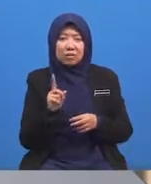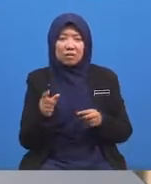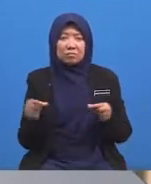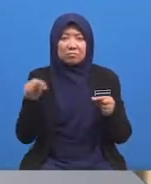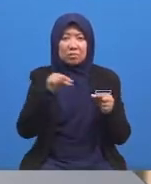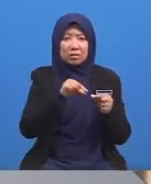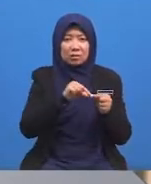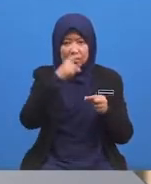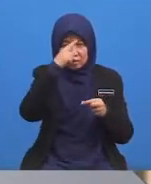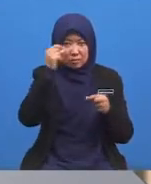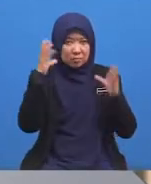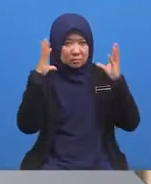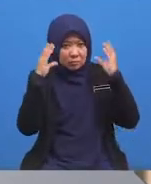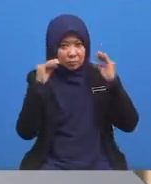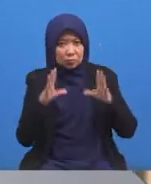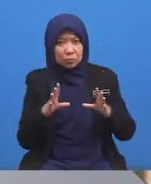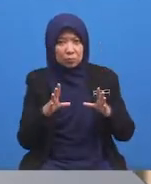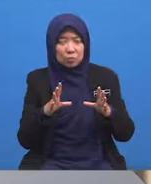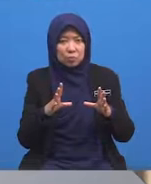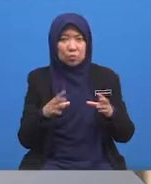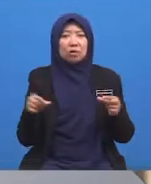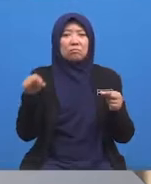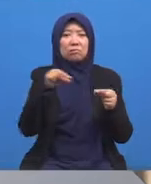Ish, mana pula manik hitam cikgu ni?